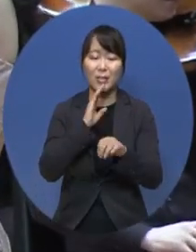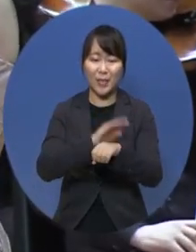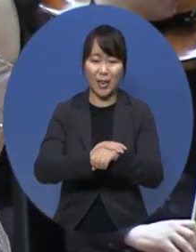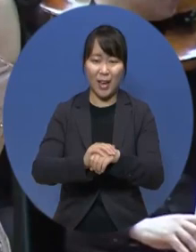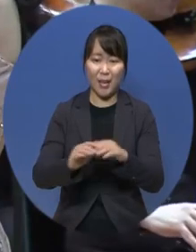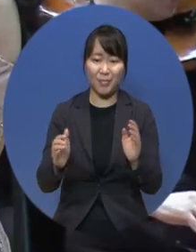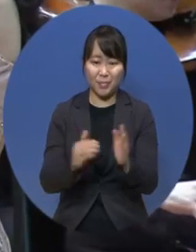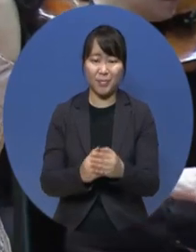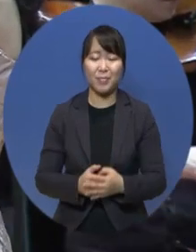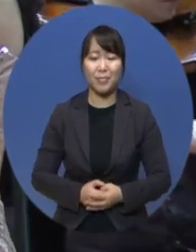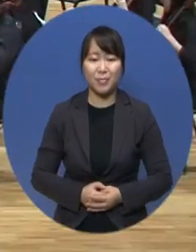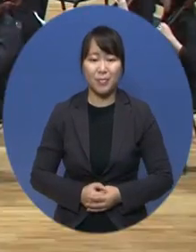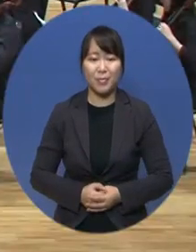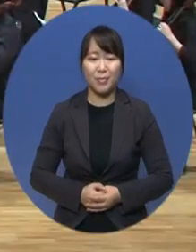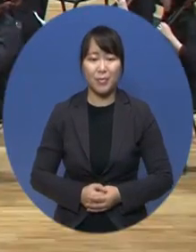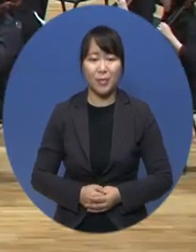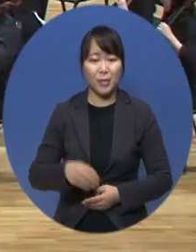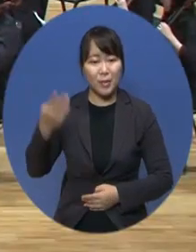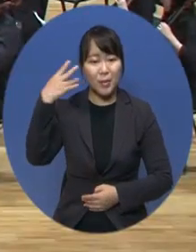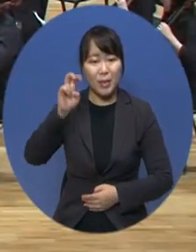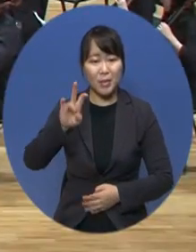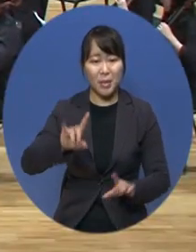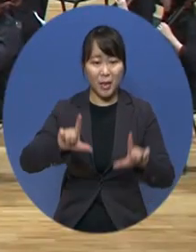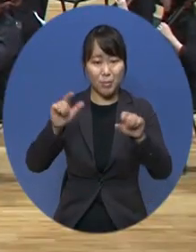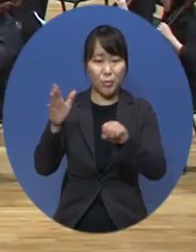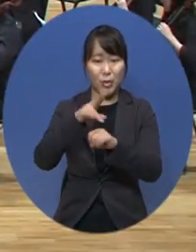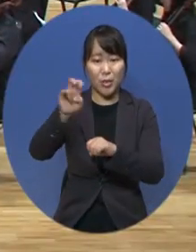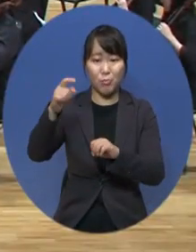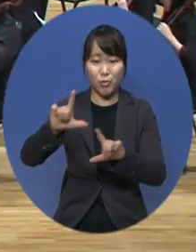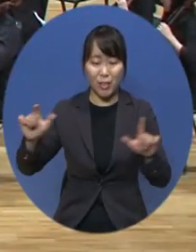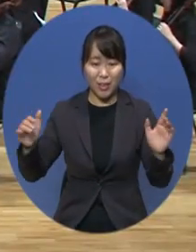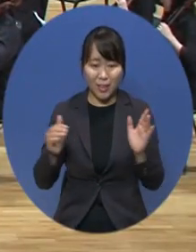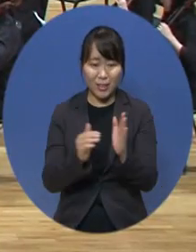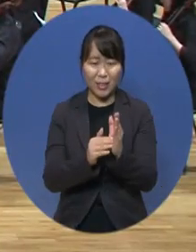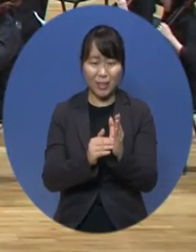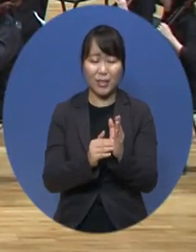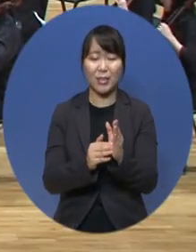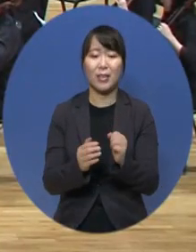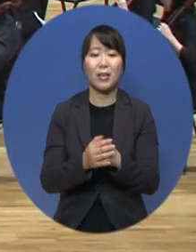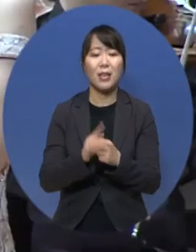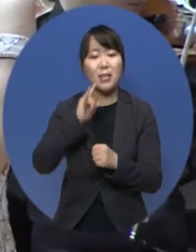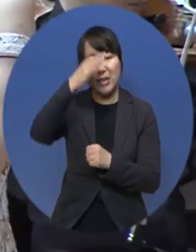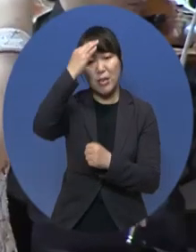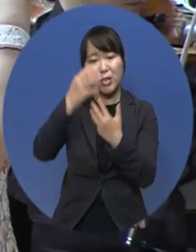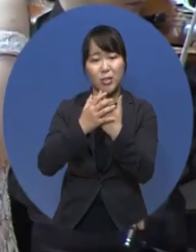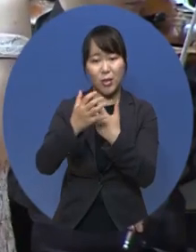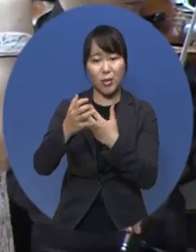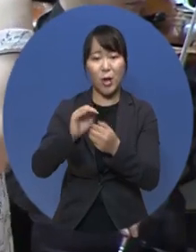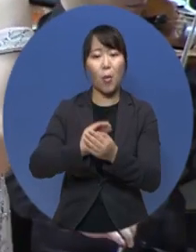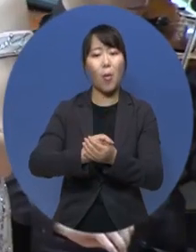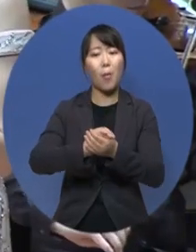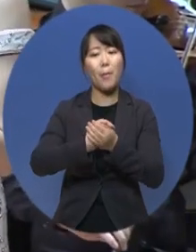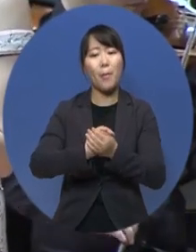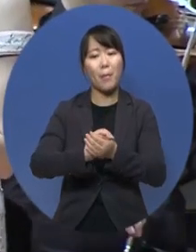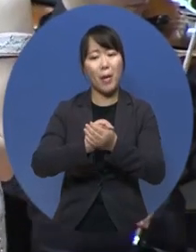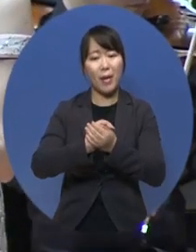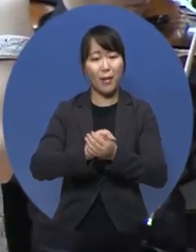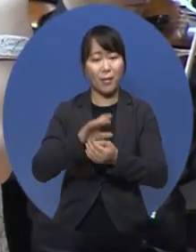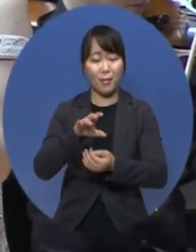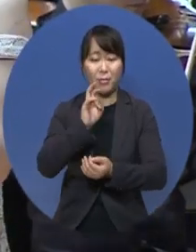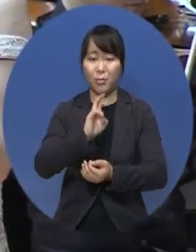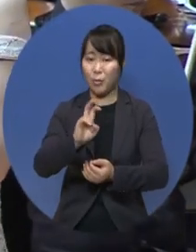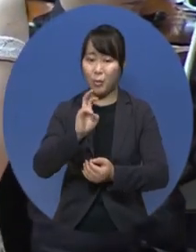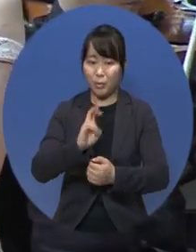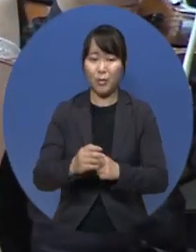내렸습니다. 지난 24일부터 26일까지 예술의 전당 오페라 극장에서 열린 이번